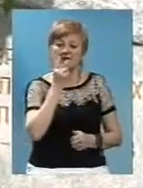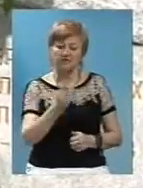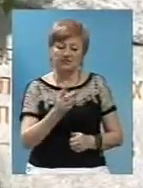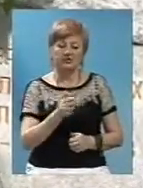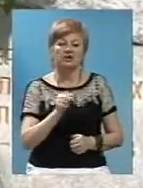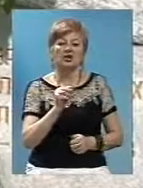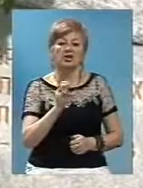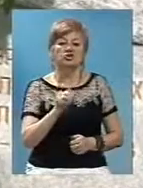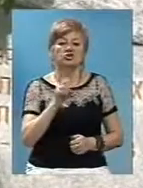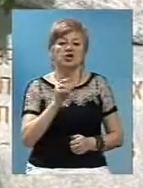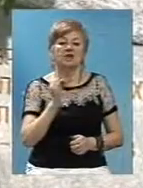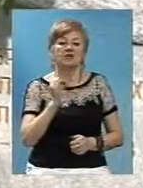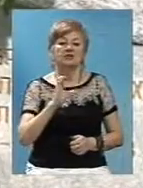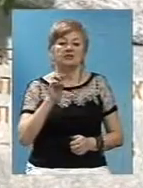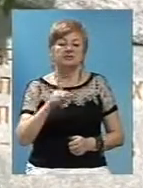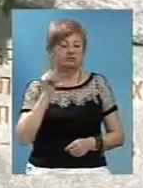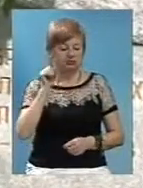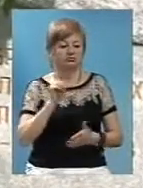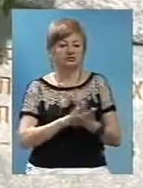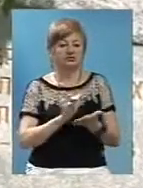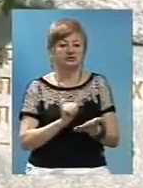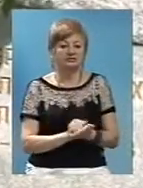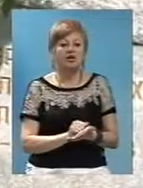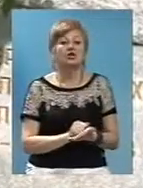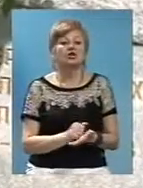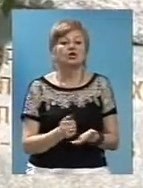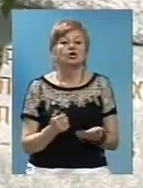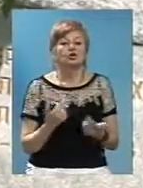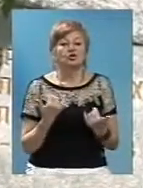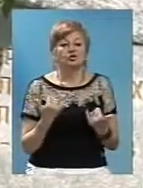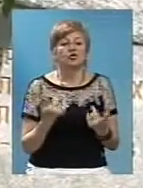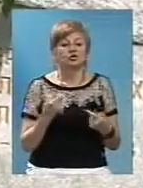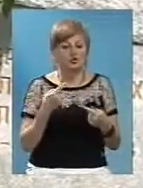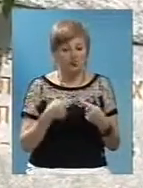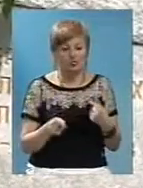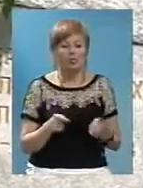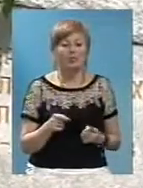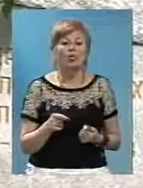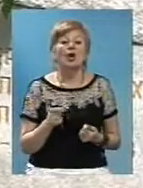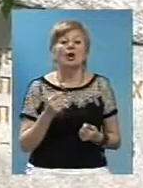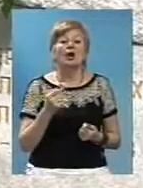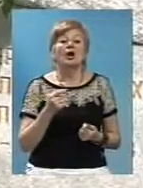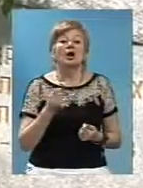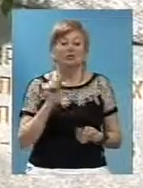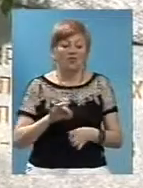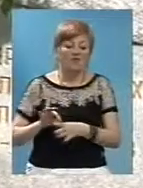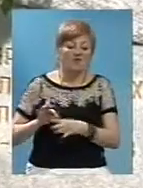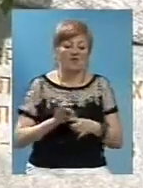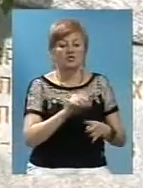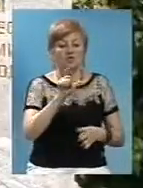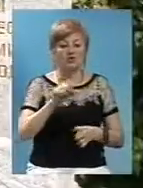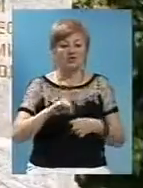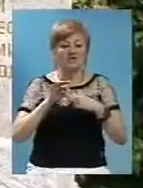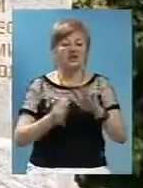чекістів, ми говоримо тією мовою, да, вже якби сучасною, як про ті події чекістів, які виводили людей, вели на